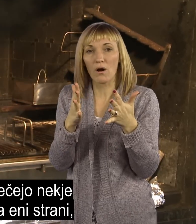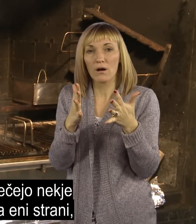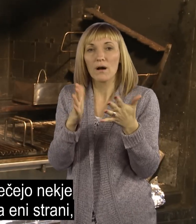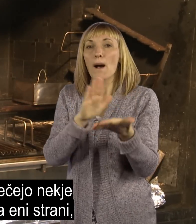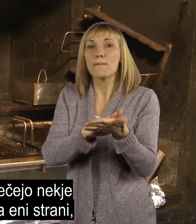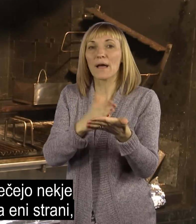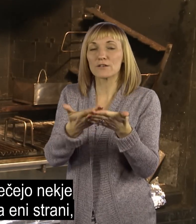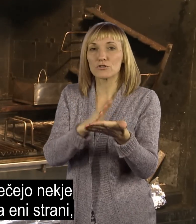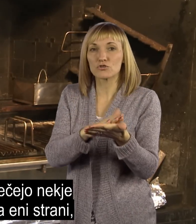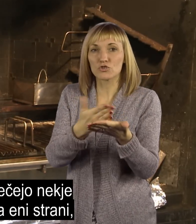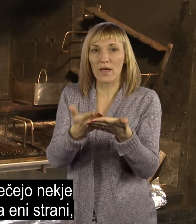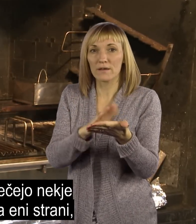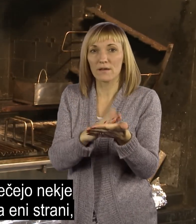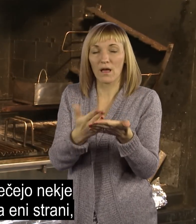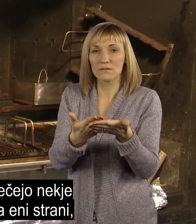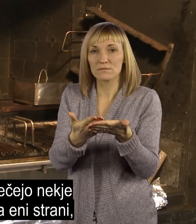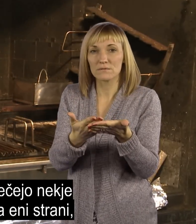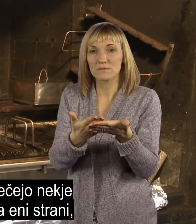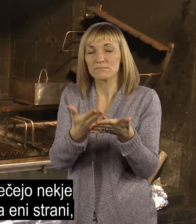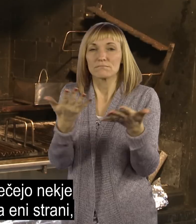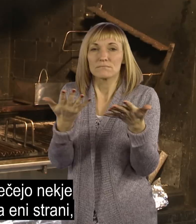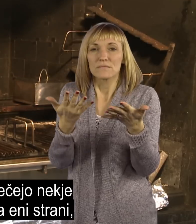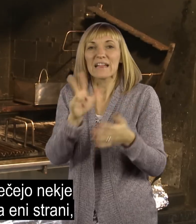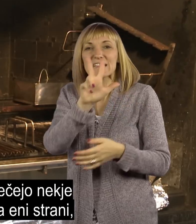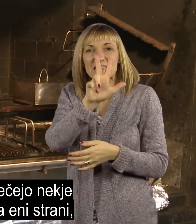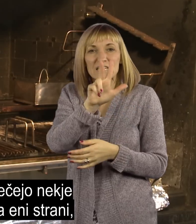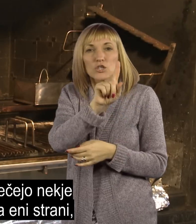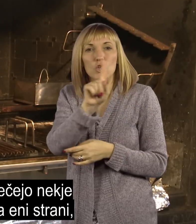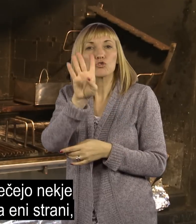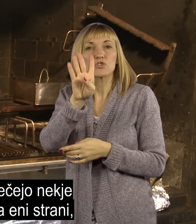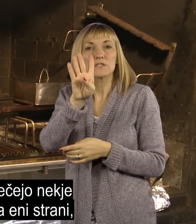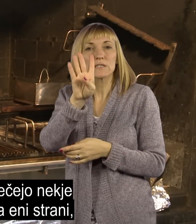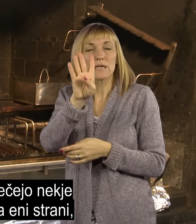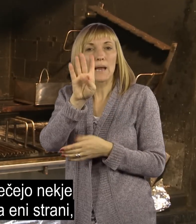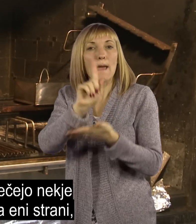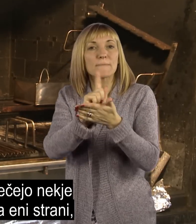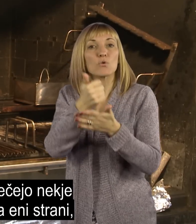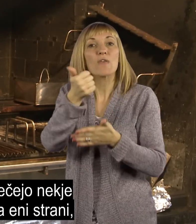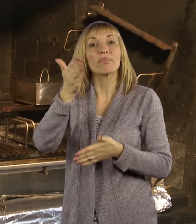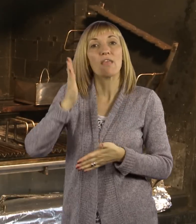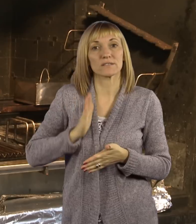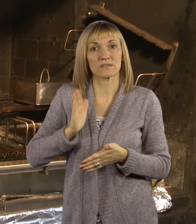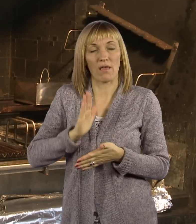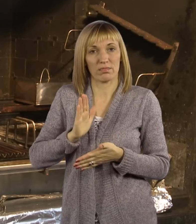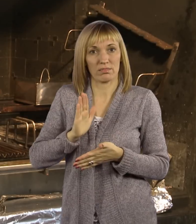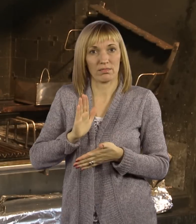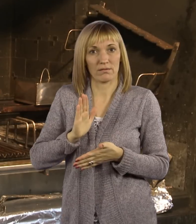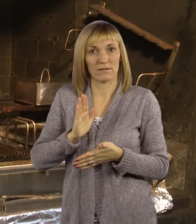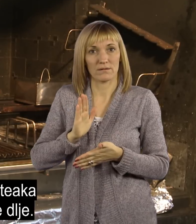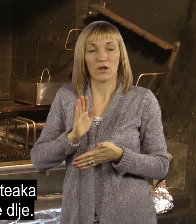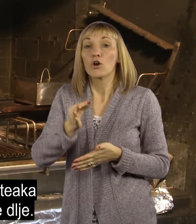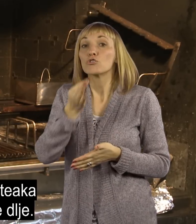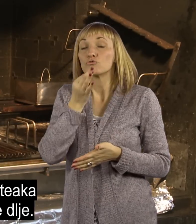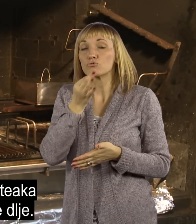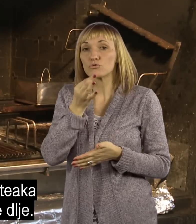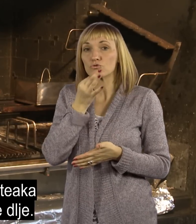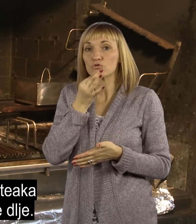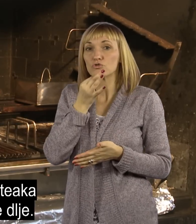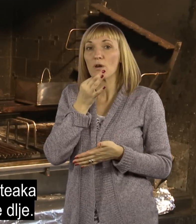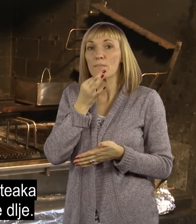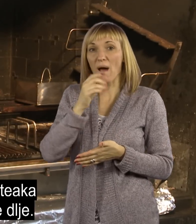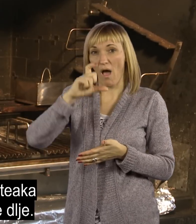Praviloma se pečejo steki nekaj od 3 do 4 minute po eni strani. Če pa